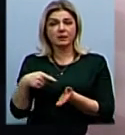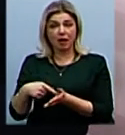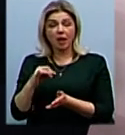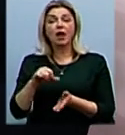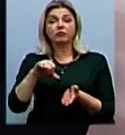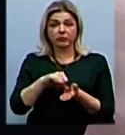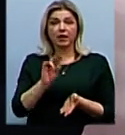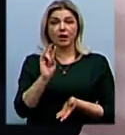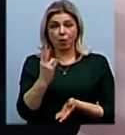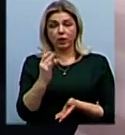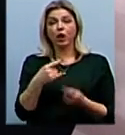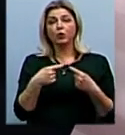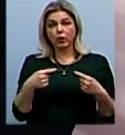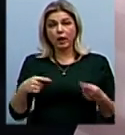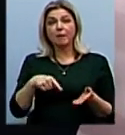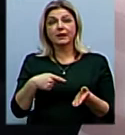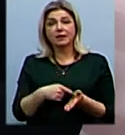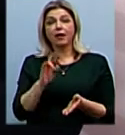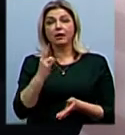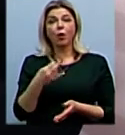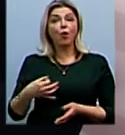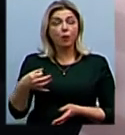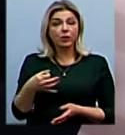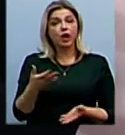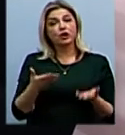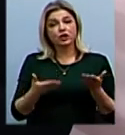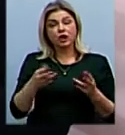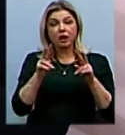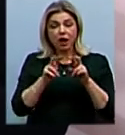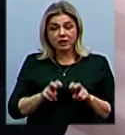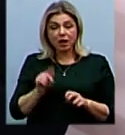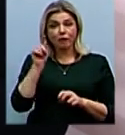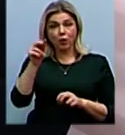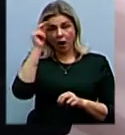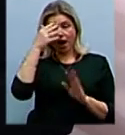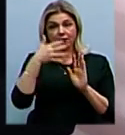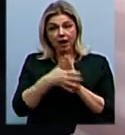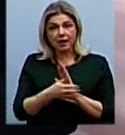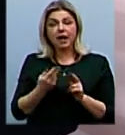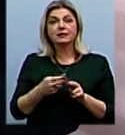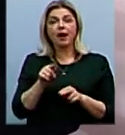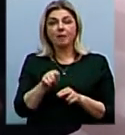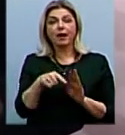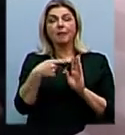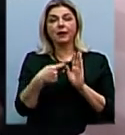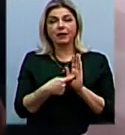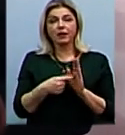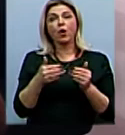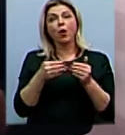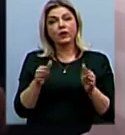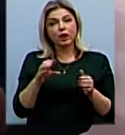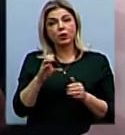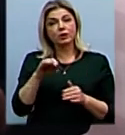і інші міста Миколаївської області. Чи розглядалися в тому аналізі саме питання